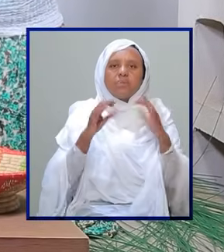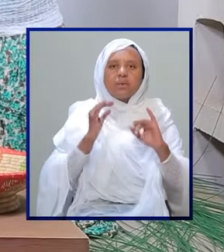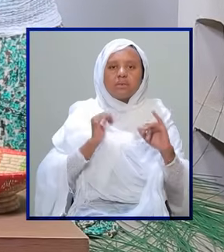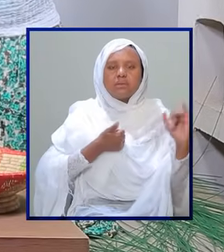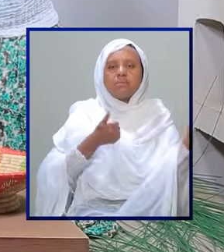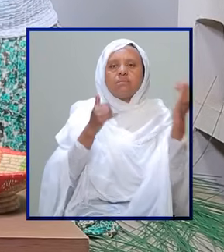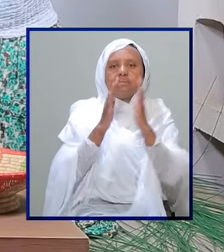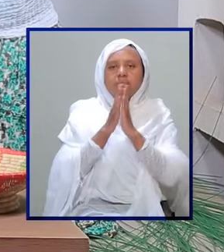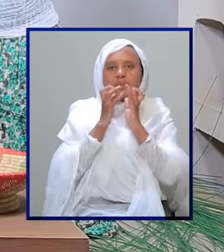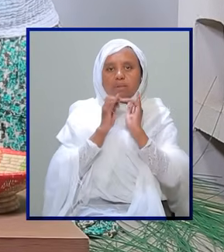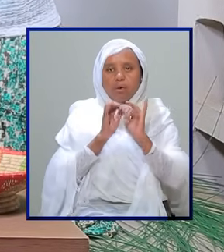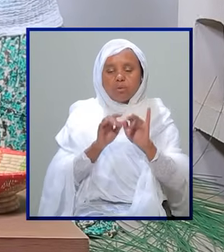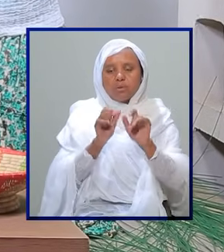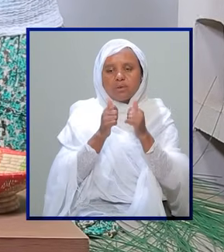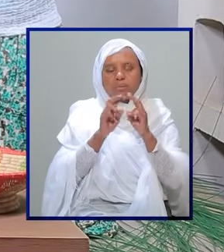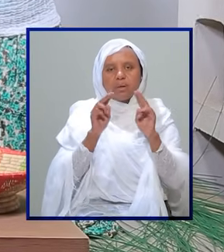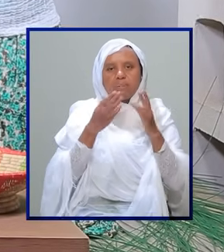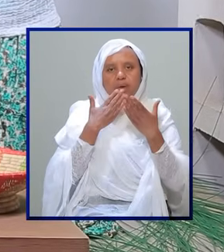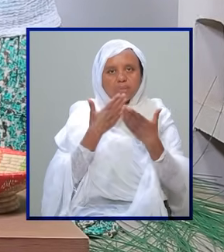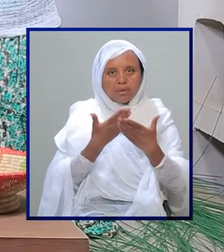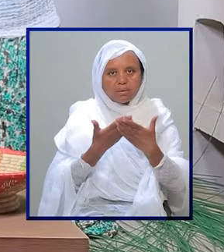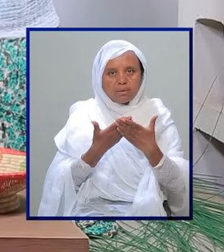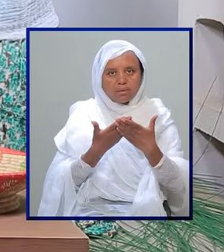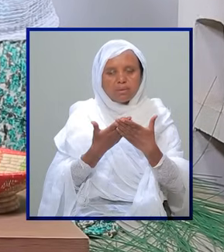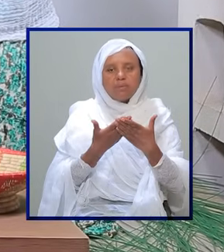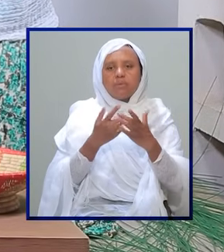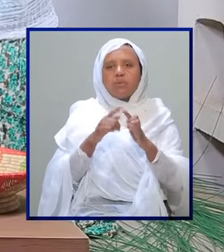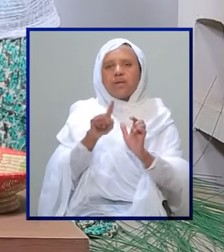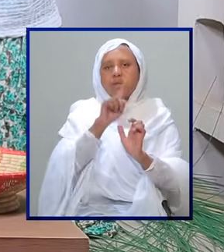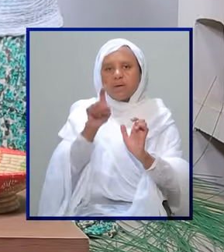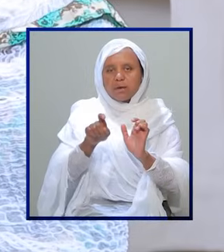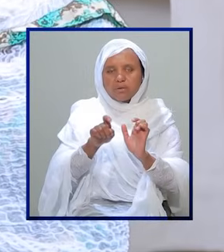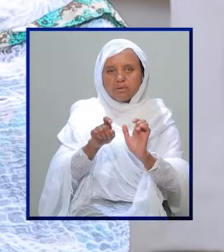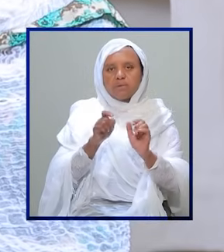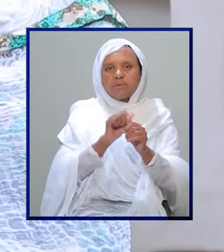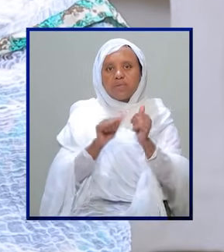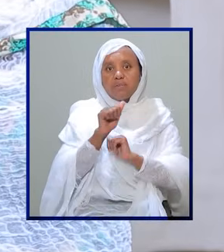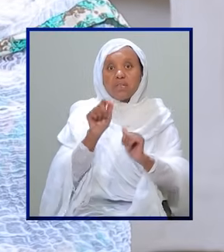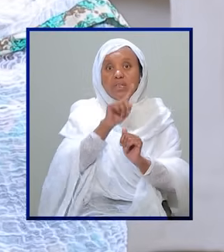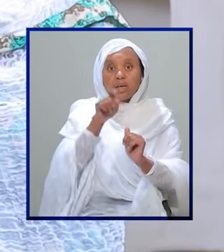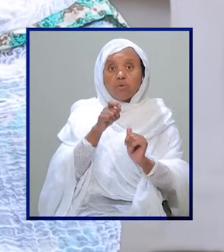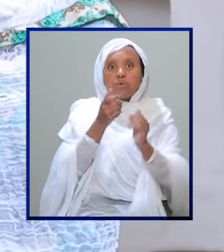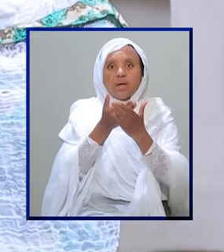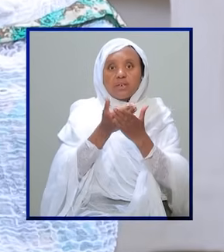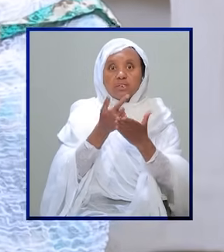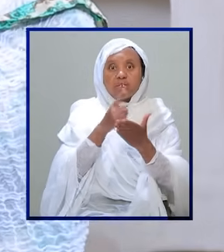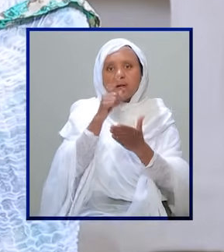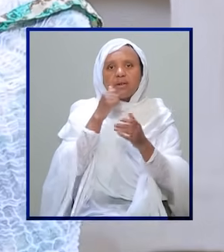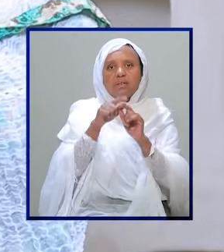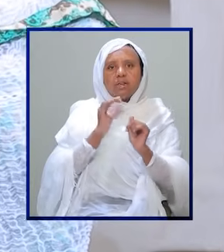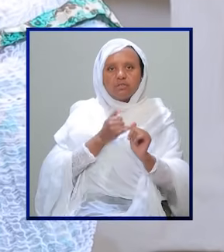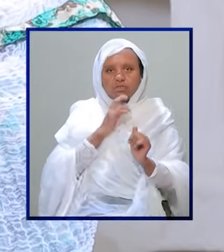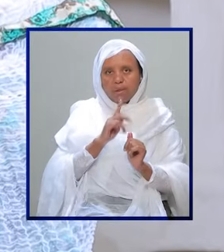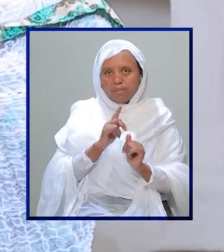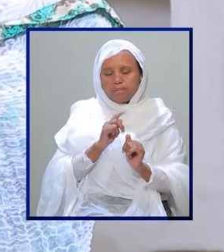መምህራችን ጸበል ጸዲቁን ስለባረኩልን እጅግ በጣም አድርገን እያመሰገንን ወደ ጠያቂያችን ጥያቄ እንለፍ። ጥያቄውን ያደረሰችን እንግዲህ አንድ እህታችን